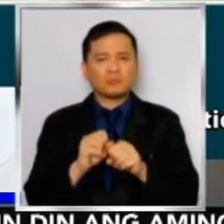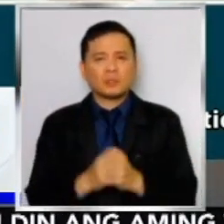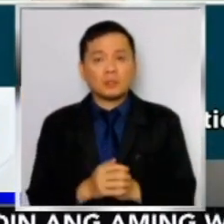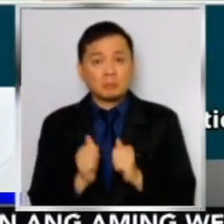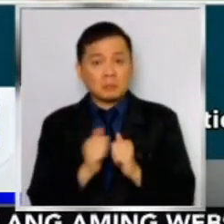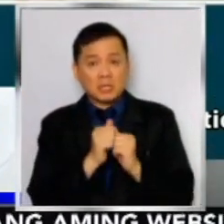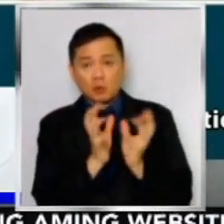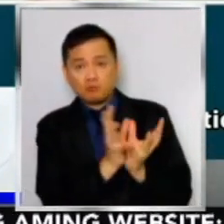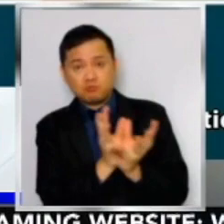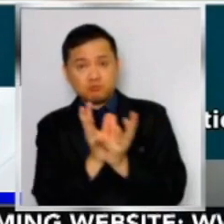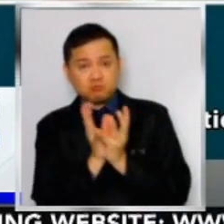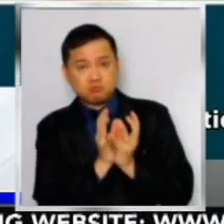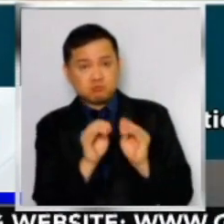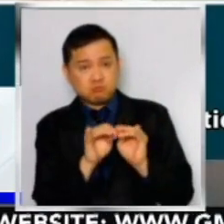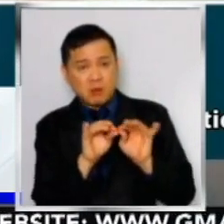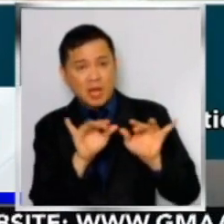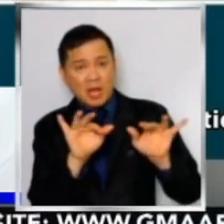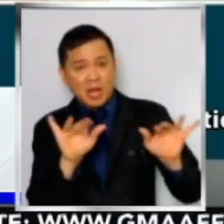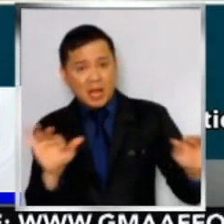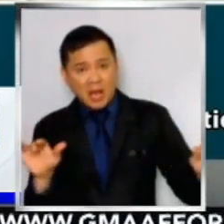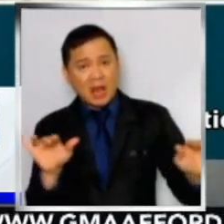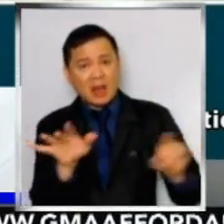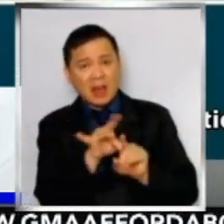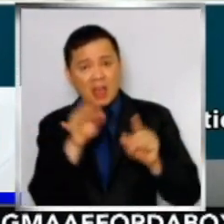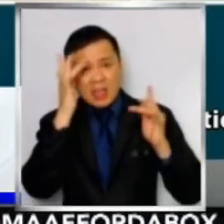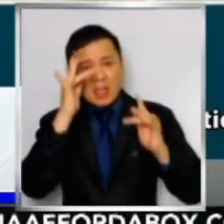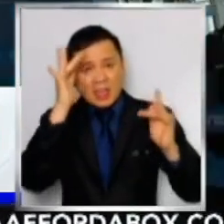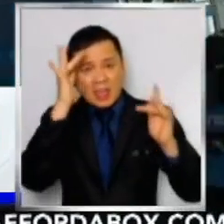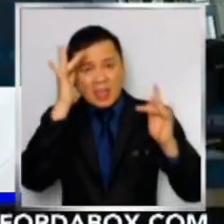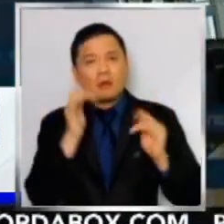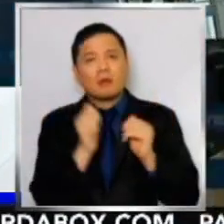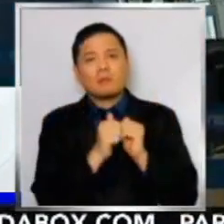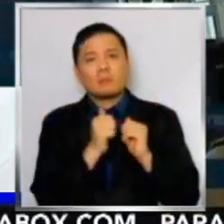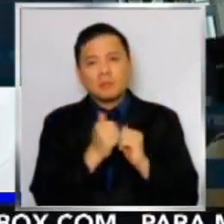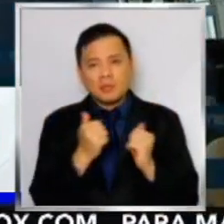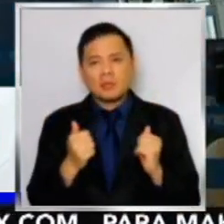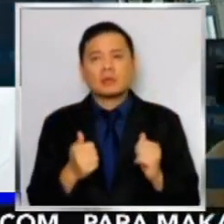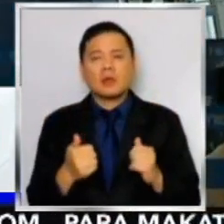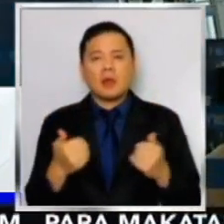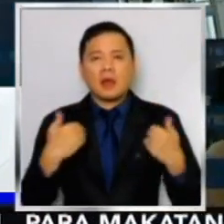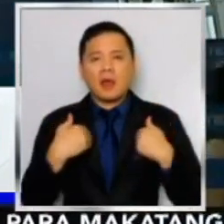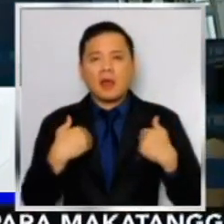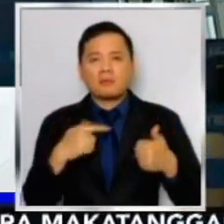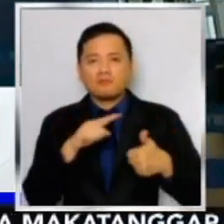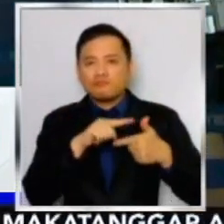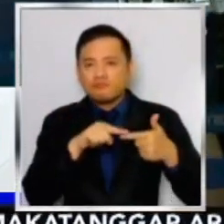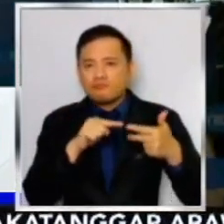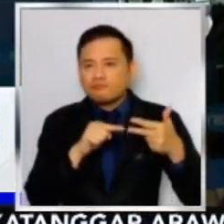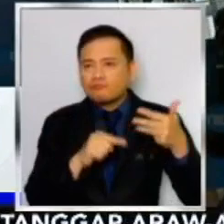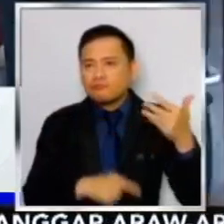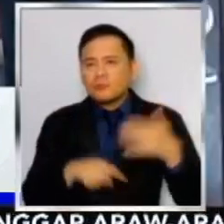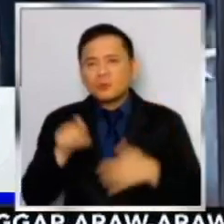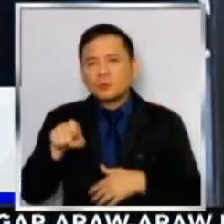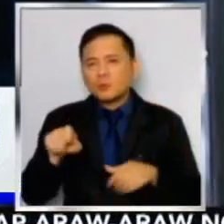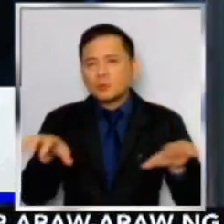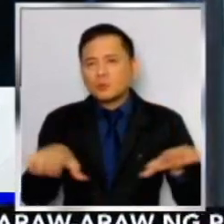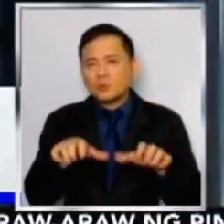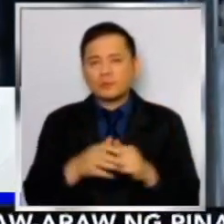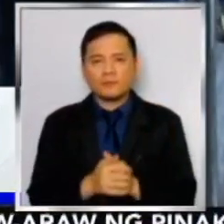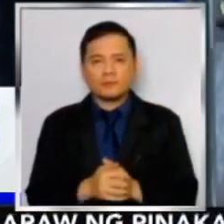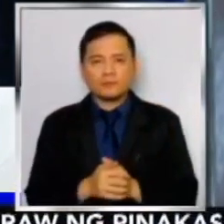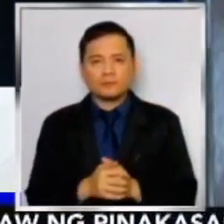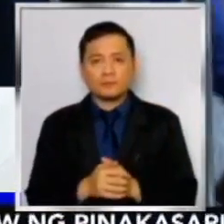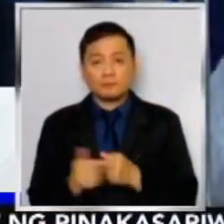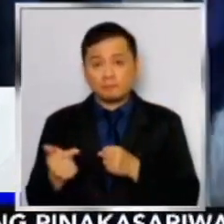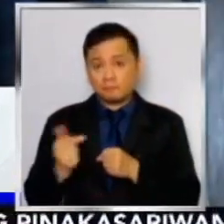we should move towards doors 2, 3, and 4. Dagdag paglilinaw ng IATF, ang mga ganitong polisiya ay pansamantala lang